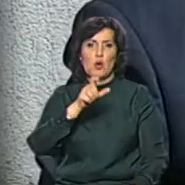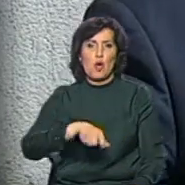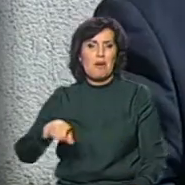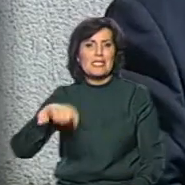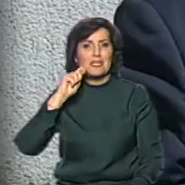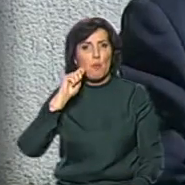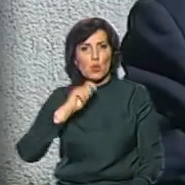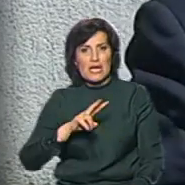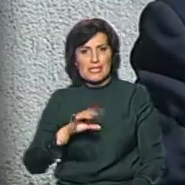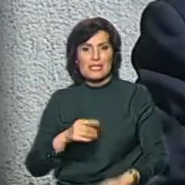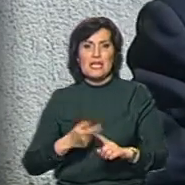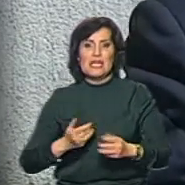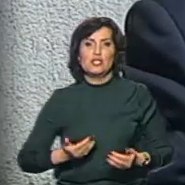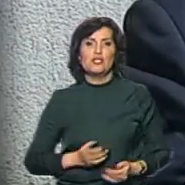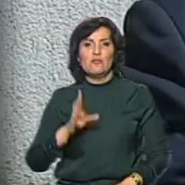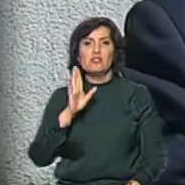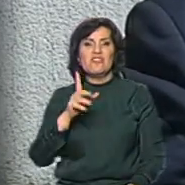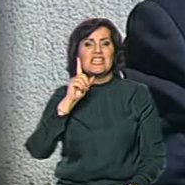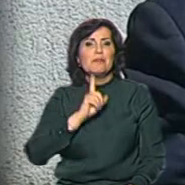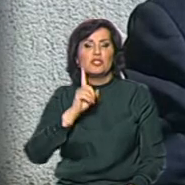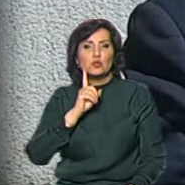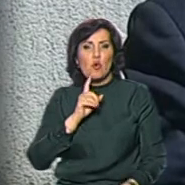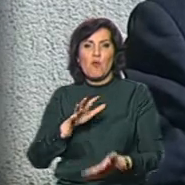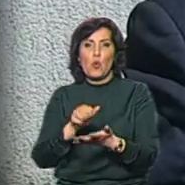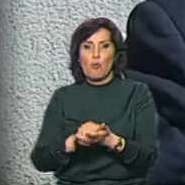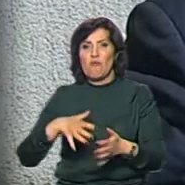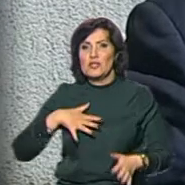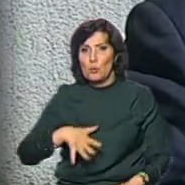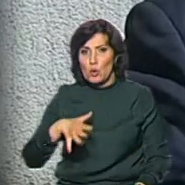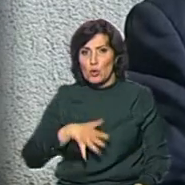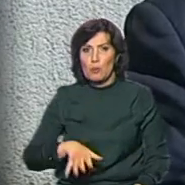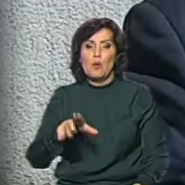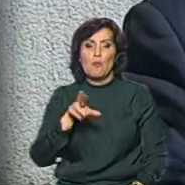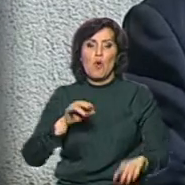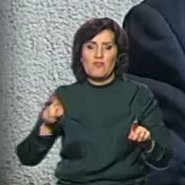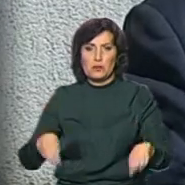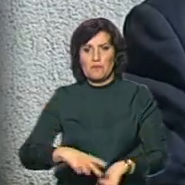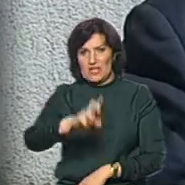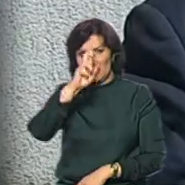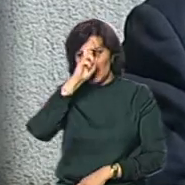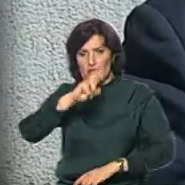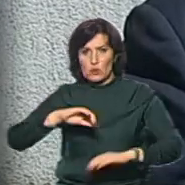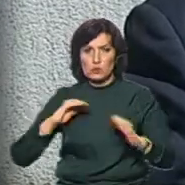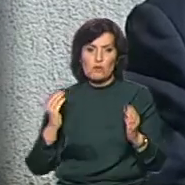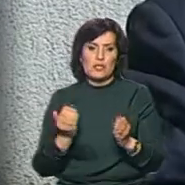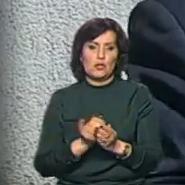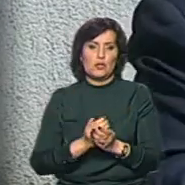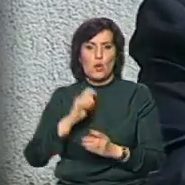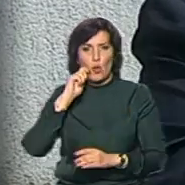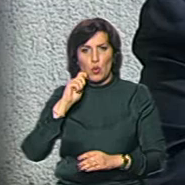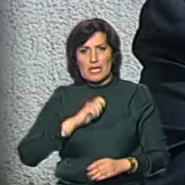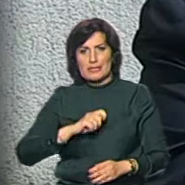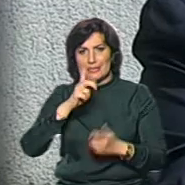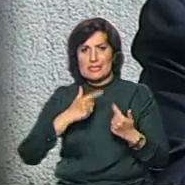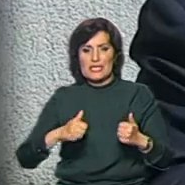України, які живуть у тимчасово окупованому Криму, у відновленні державного суверенітету